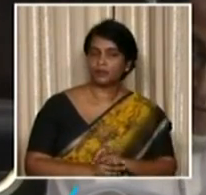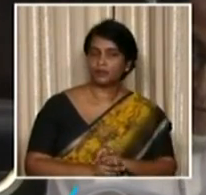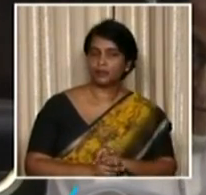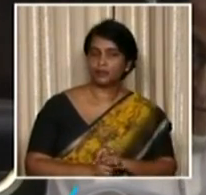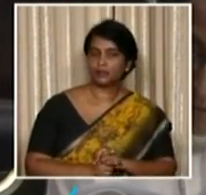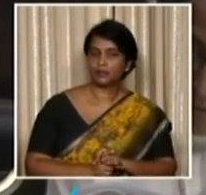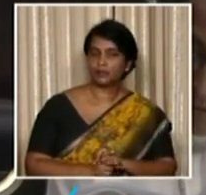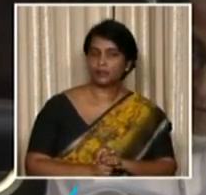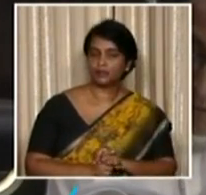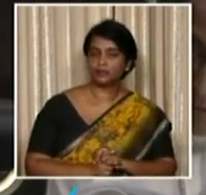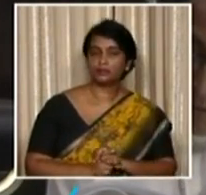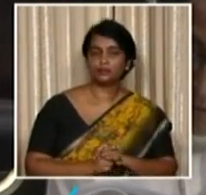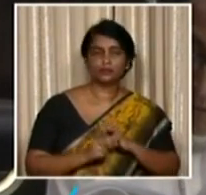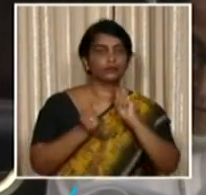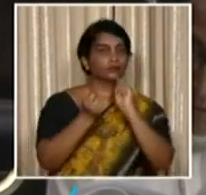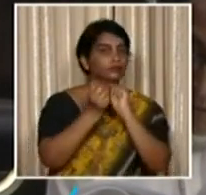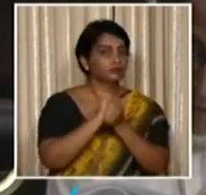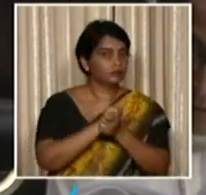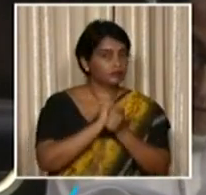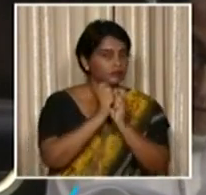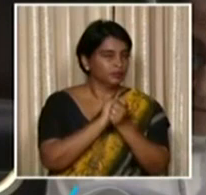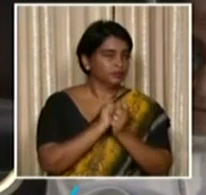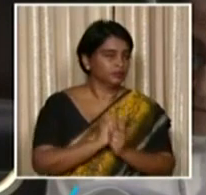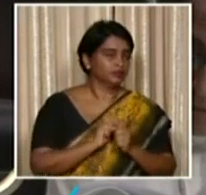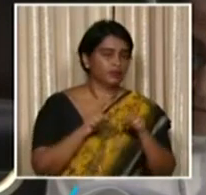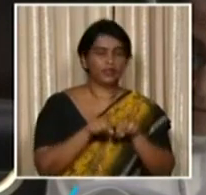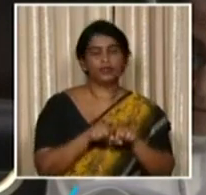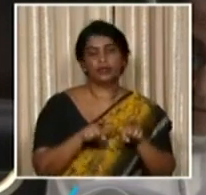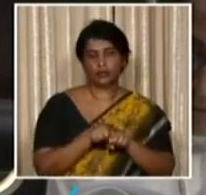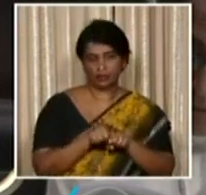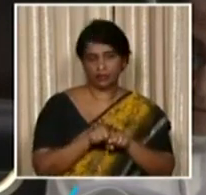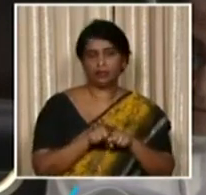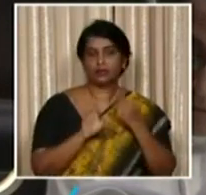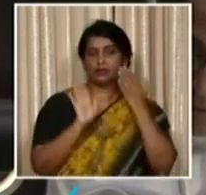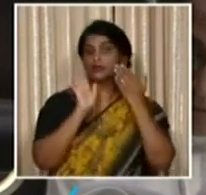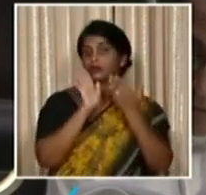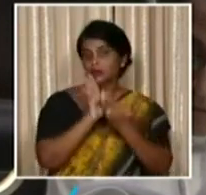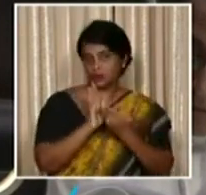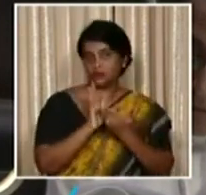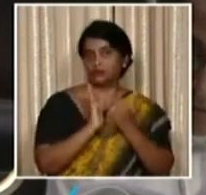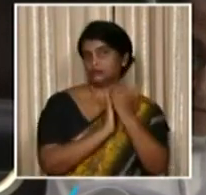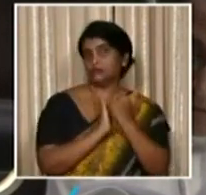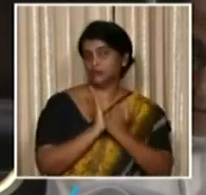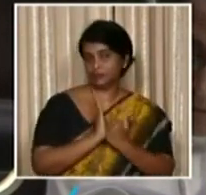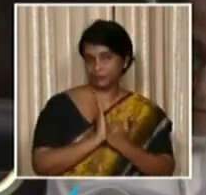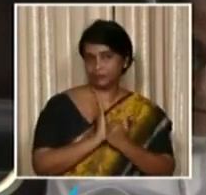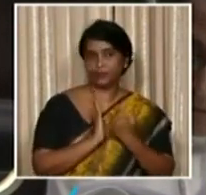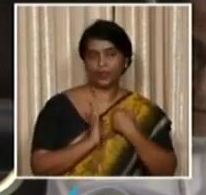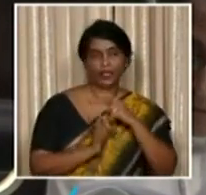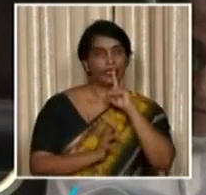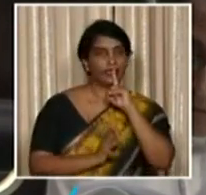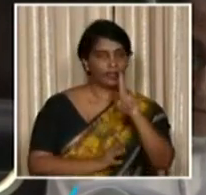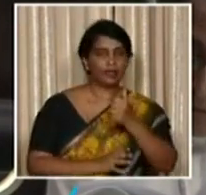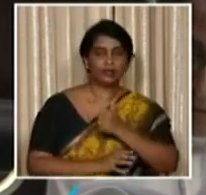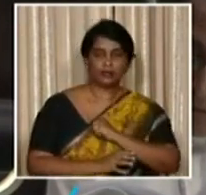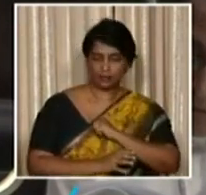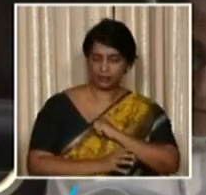මේ වෙනස් කිරීමක් සහිතව ඉදිරිපත් කළ තියෙන රෙසලූෂන් එකට මම එක කියවන්න